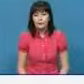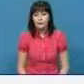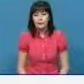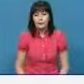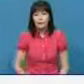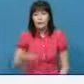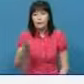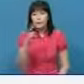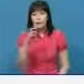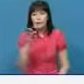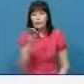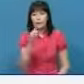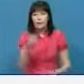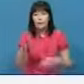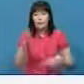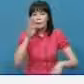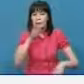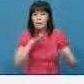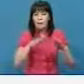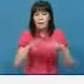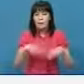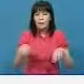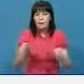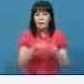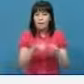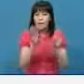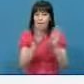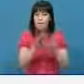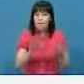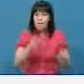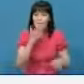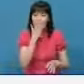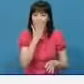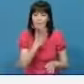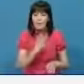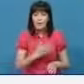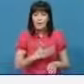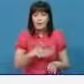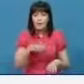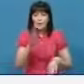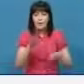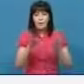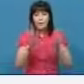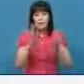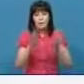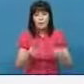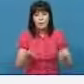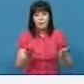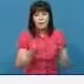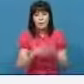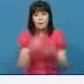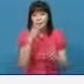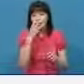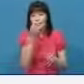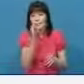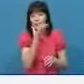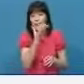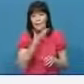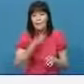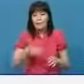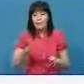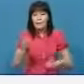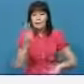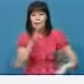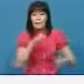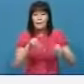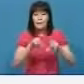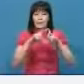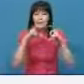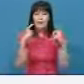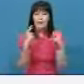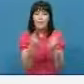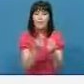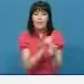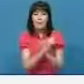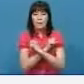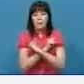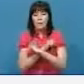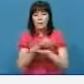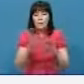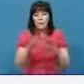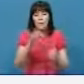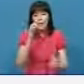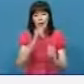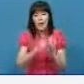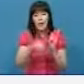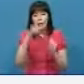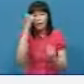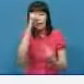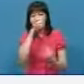Дельфин аквапаркін бәрінен де балалар сүйеді. Ыңғайлы орындары мен көрсен көз тойар бассейні бар демалыс орнына жыл сайын